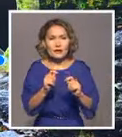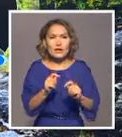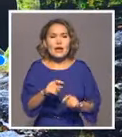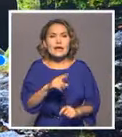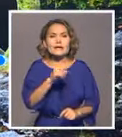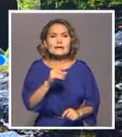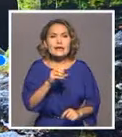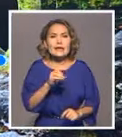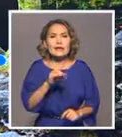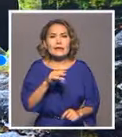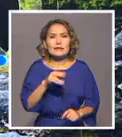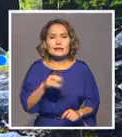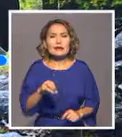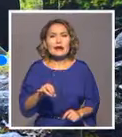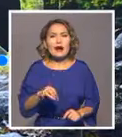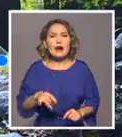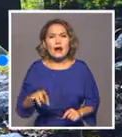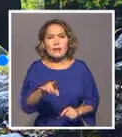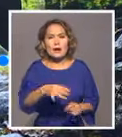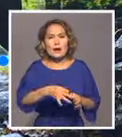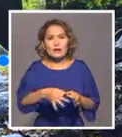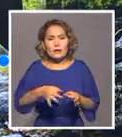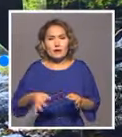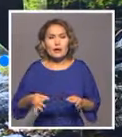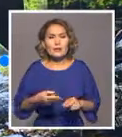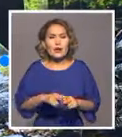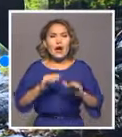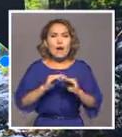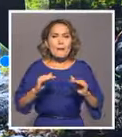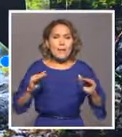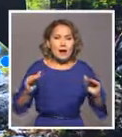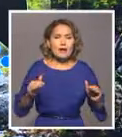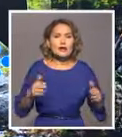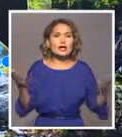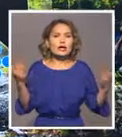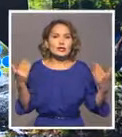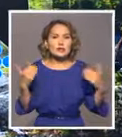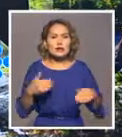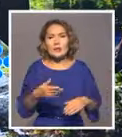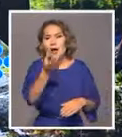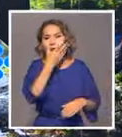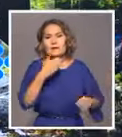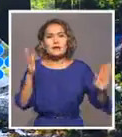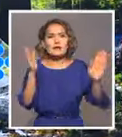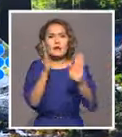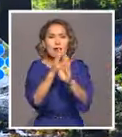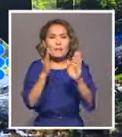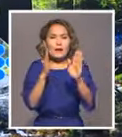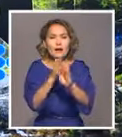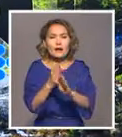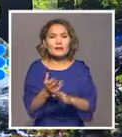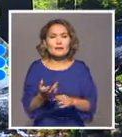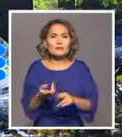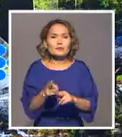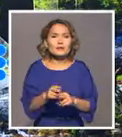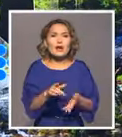Зеренді аймағындағы демалыс орнында мұнайшылардың балалары саф ауамен тыныстап, көркем табиғатпен танысуда. Мұнда демалыс